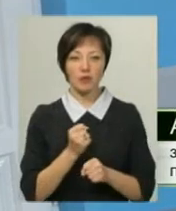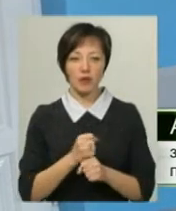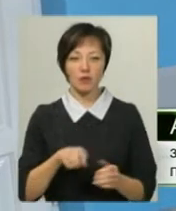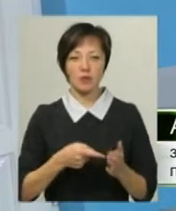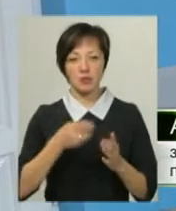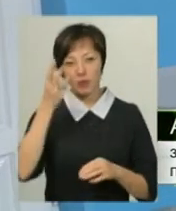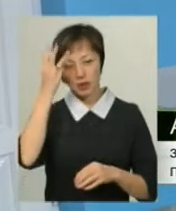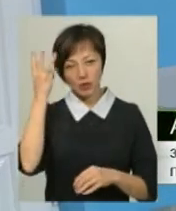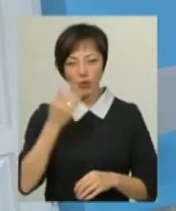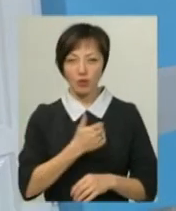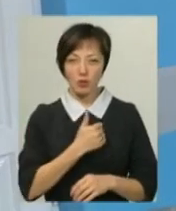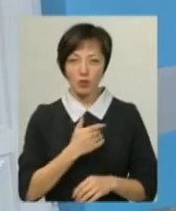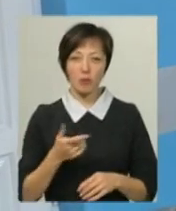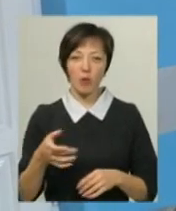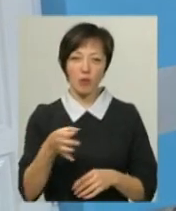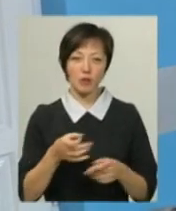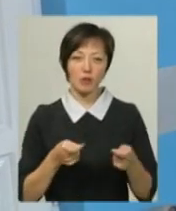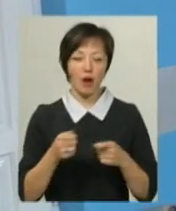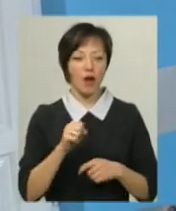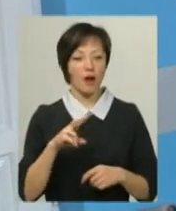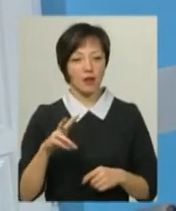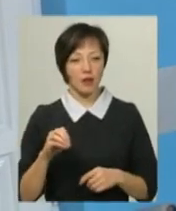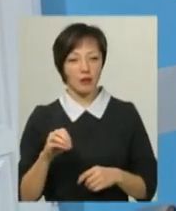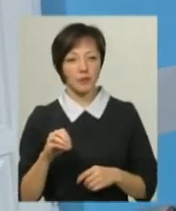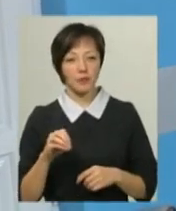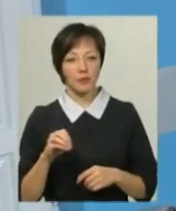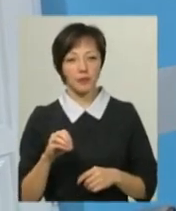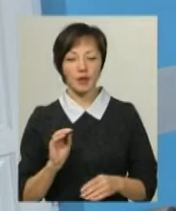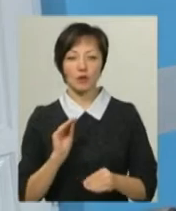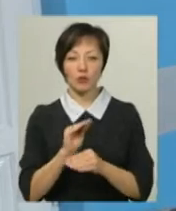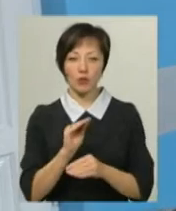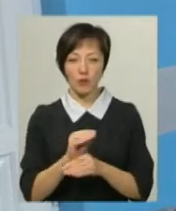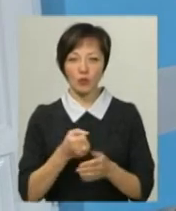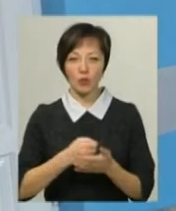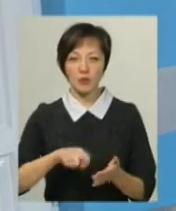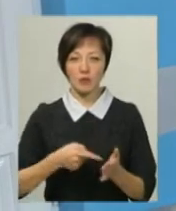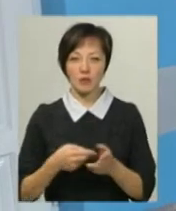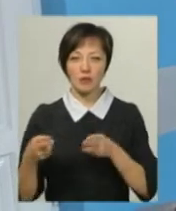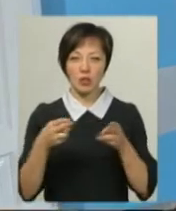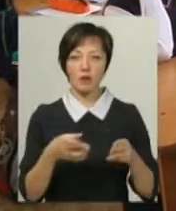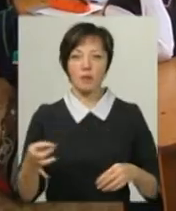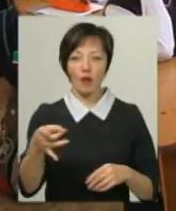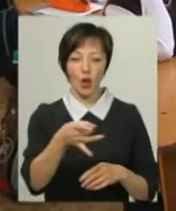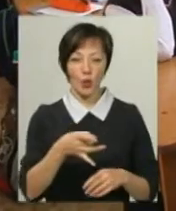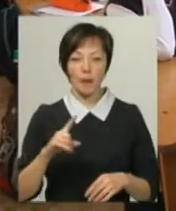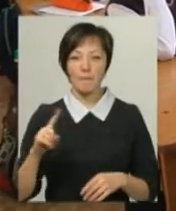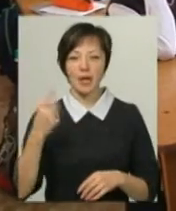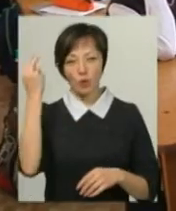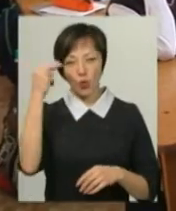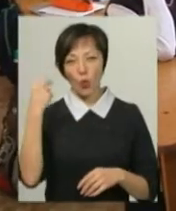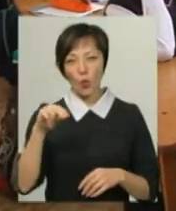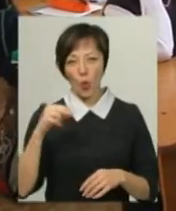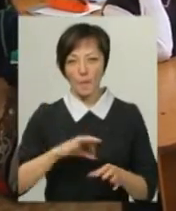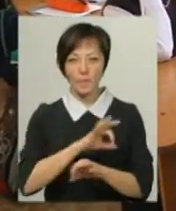в місті Хмельницькому, хоча ми обласне управління, але додатково до міста ми ще виїжджаємо в райони. Перший урок проєкту